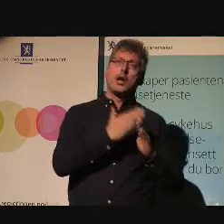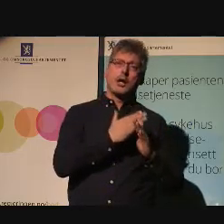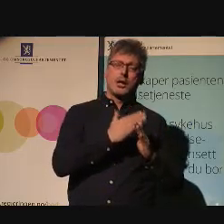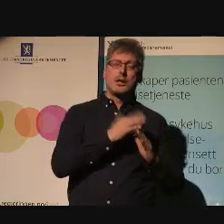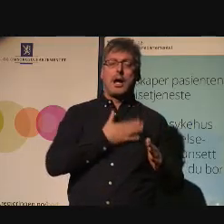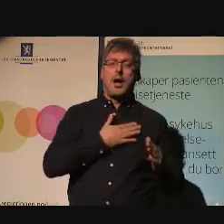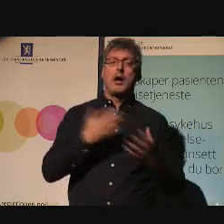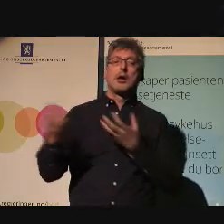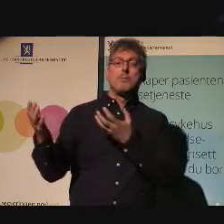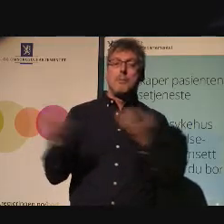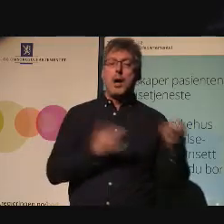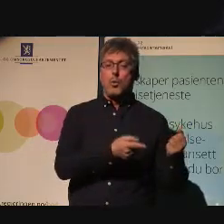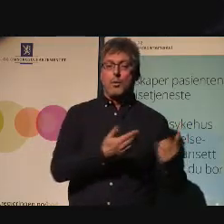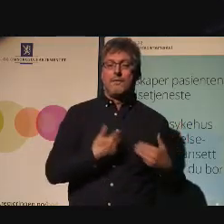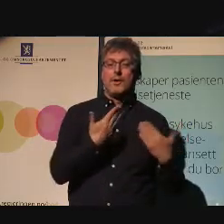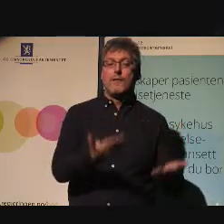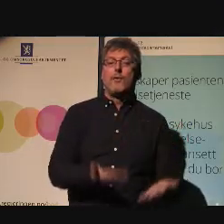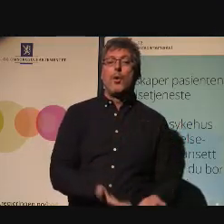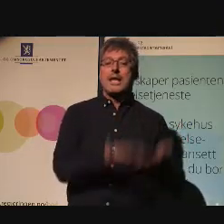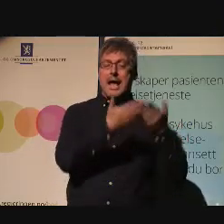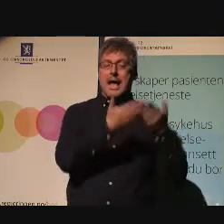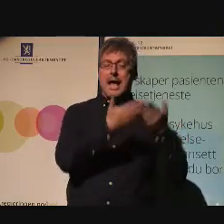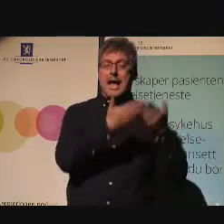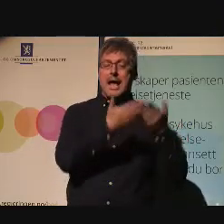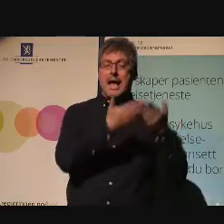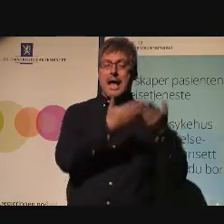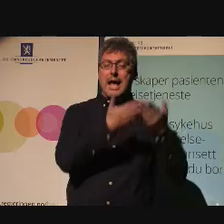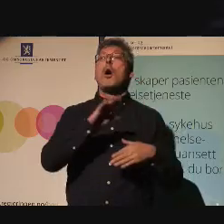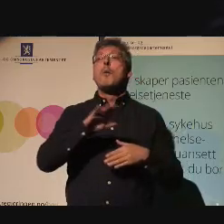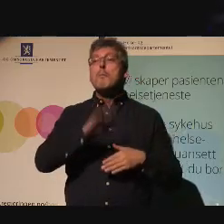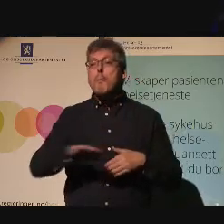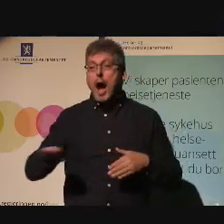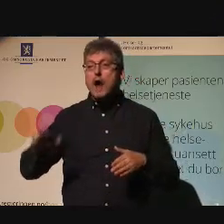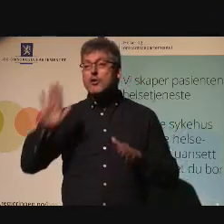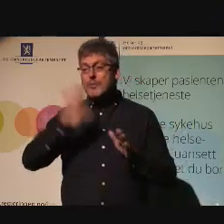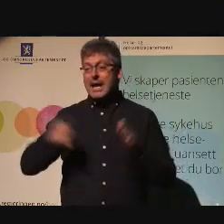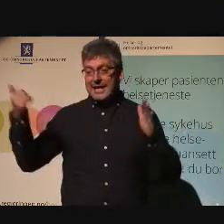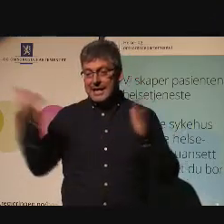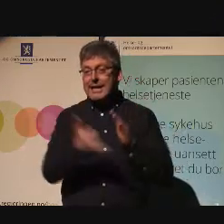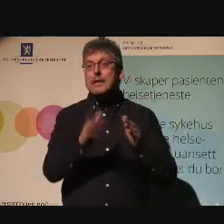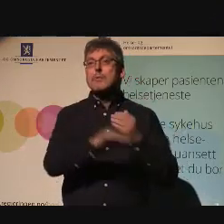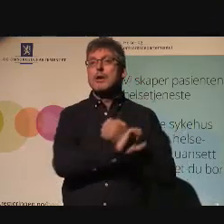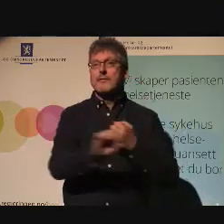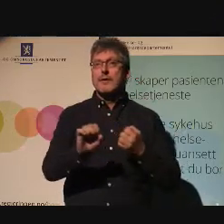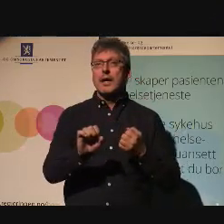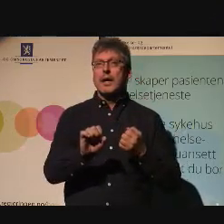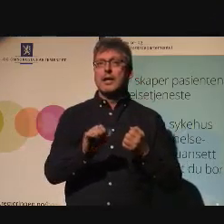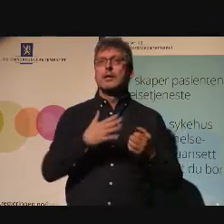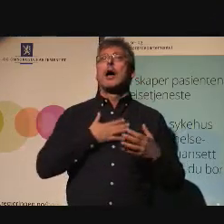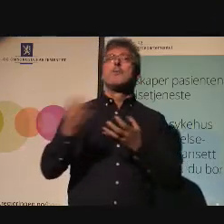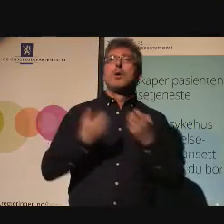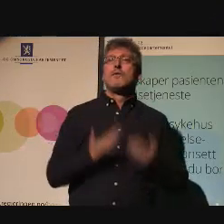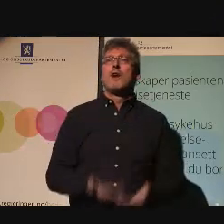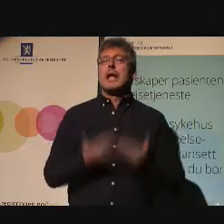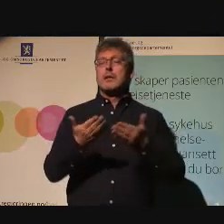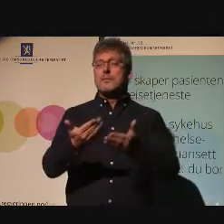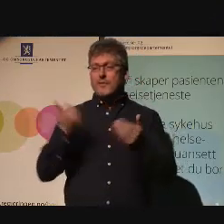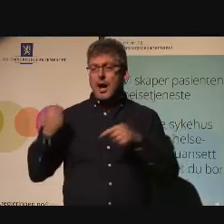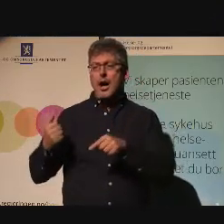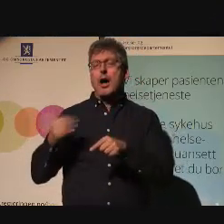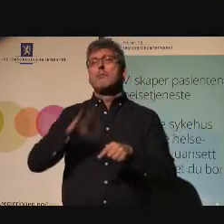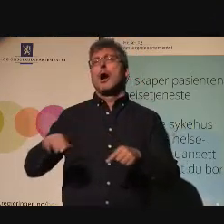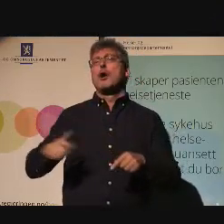behov for å få hjelp, og barn i barnevernet har behov for å få hjelp fra barne- og ungdomspsykiatrien. Rett og